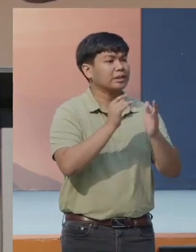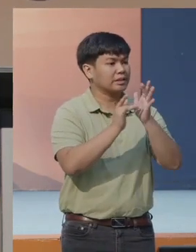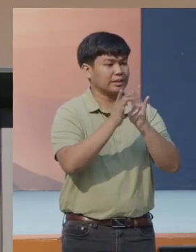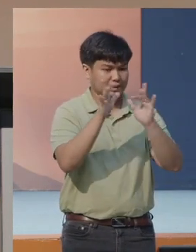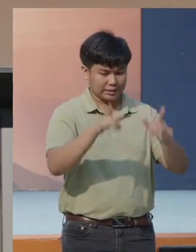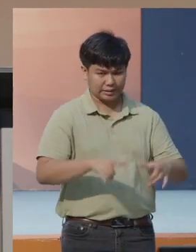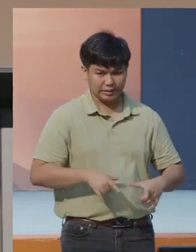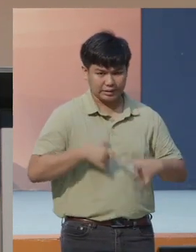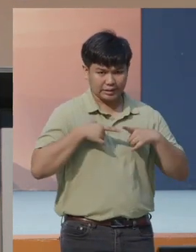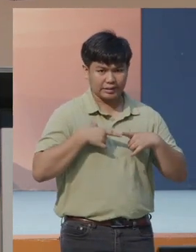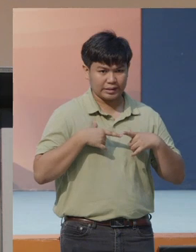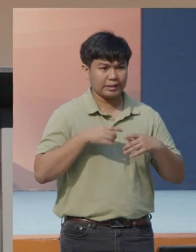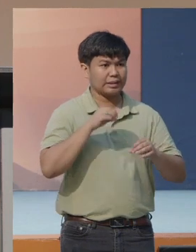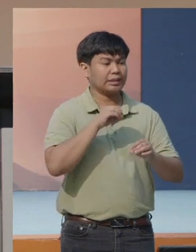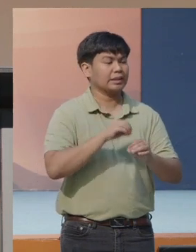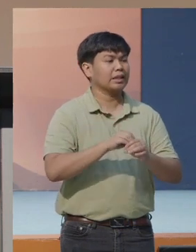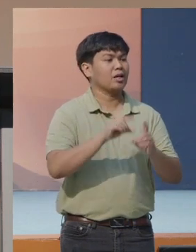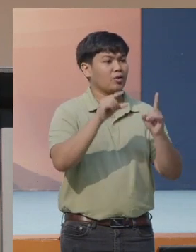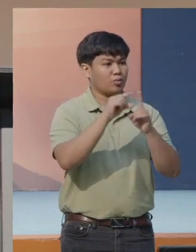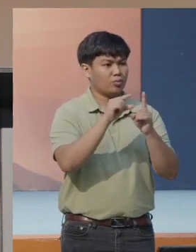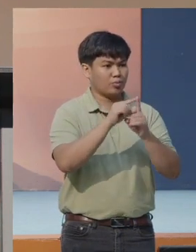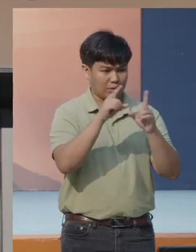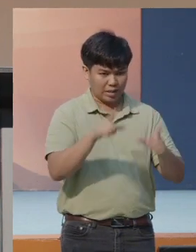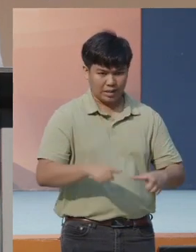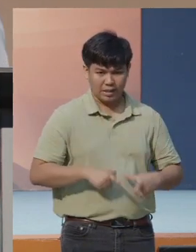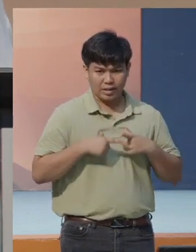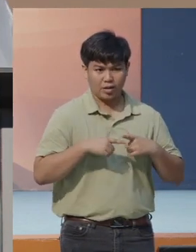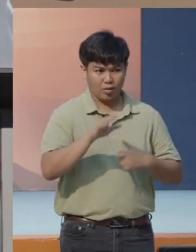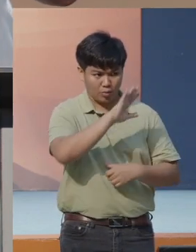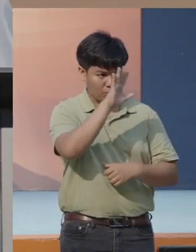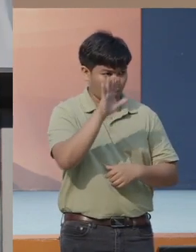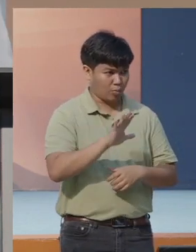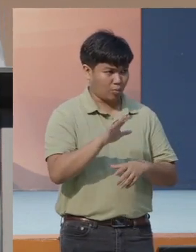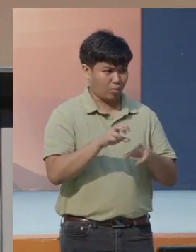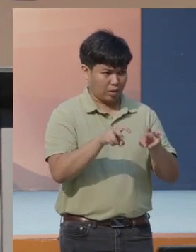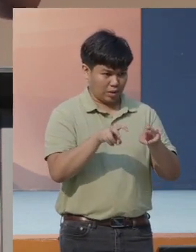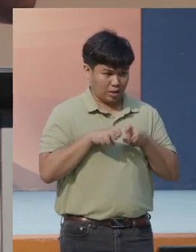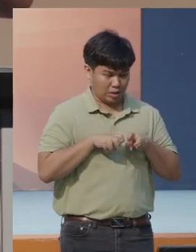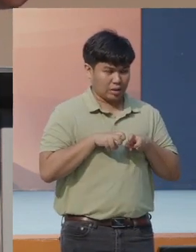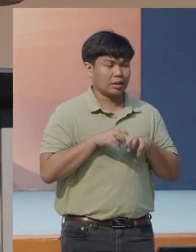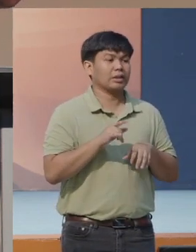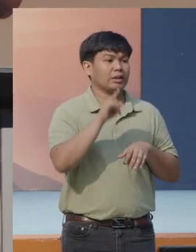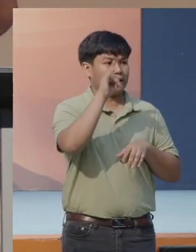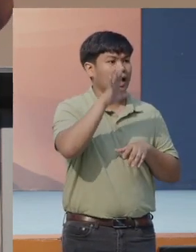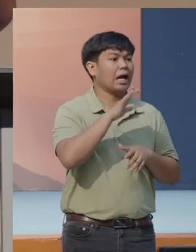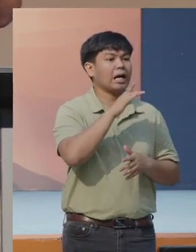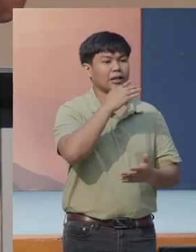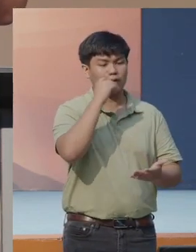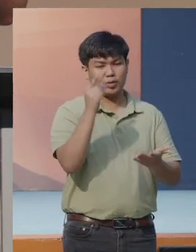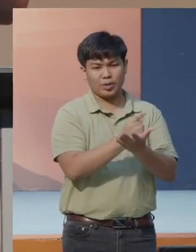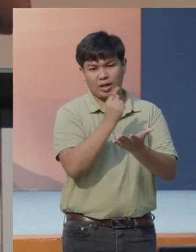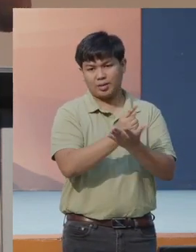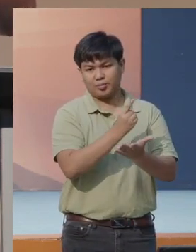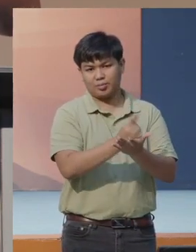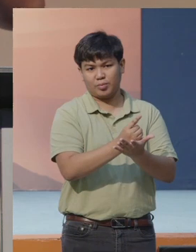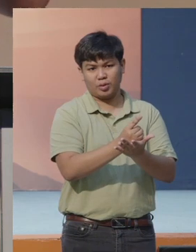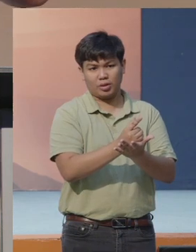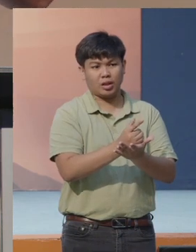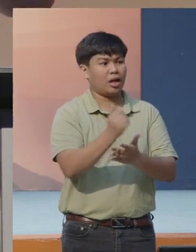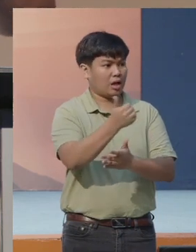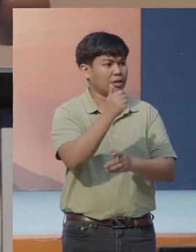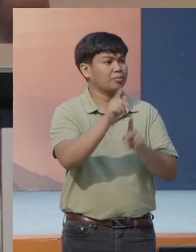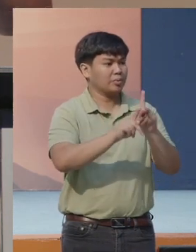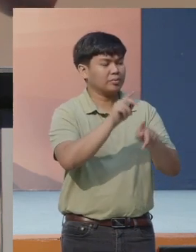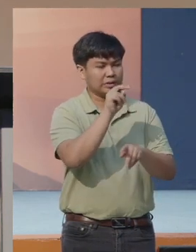sa isip, salita at gawa natin. Kaya huwag nating ipagkait ang kanyang kabaitan, lalo na sa mga nangangailangan